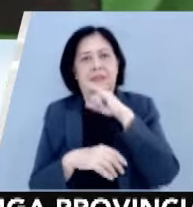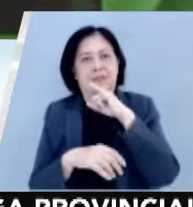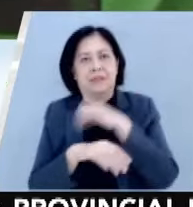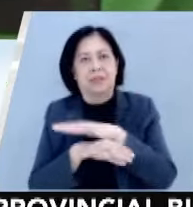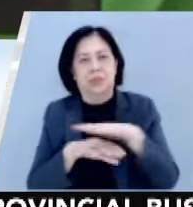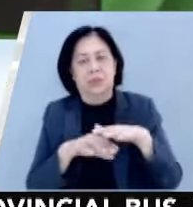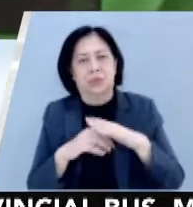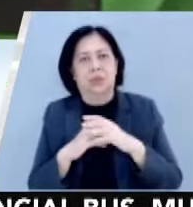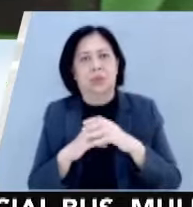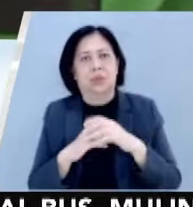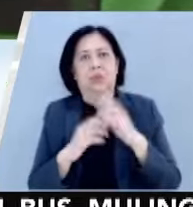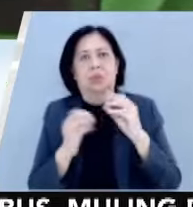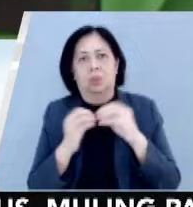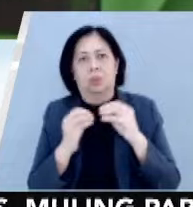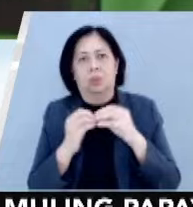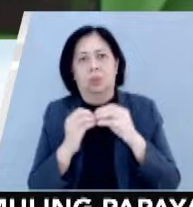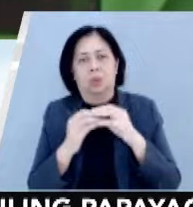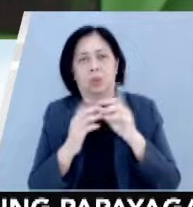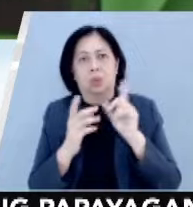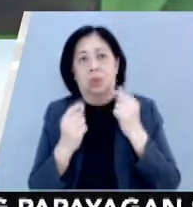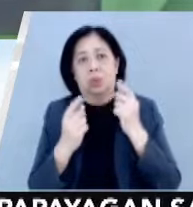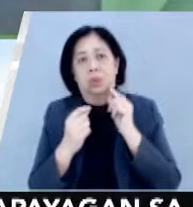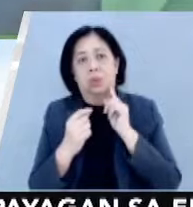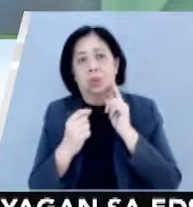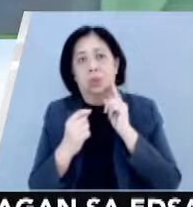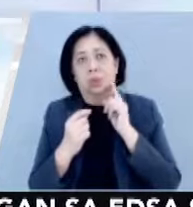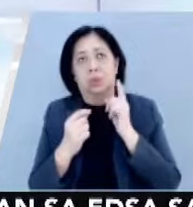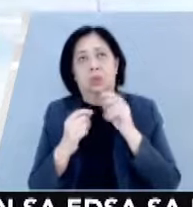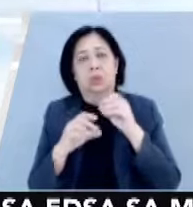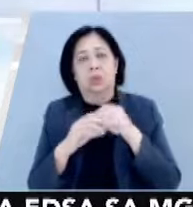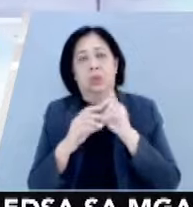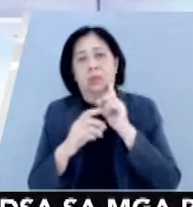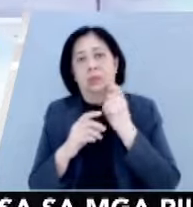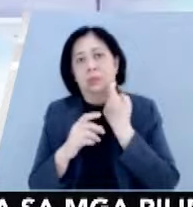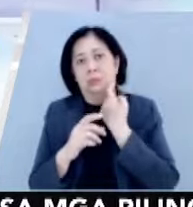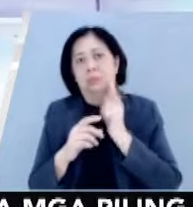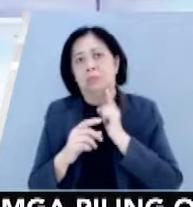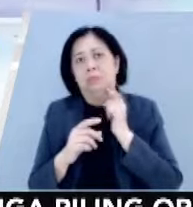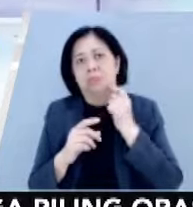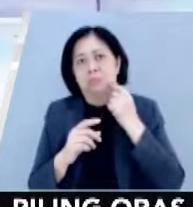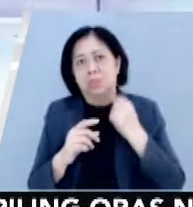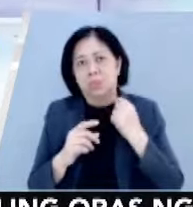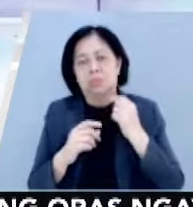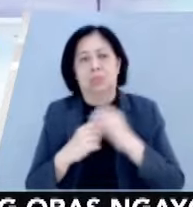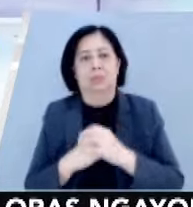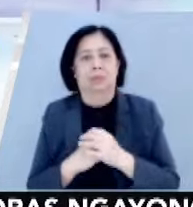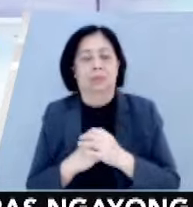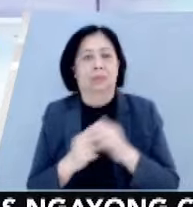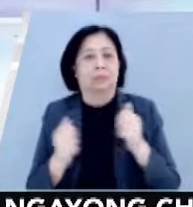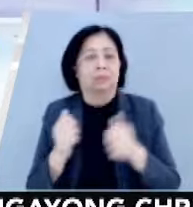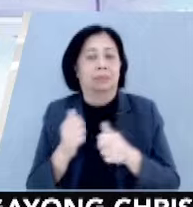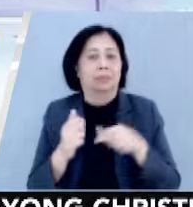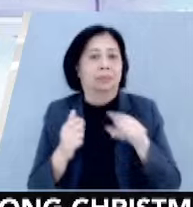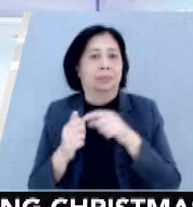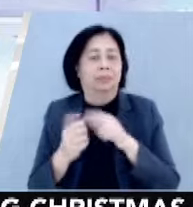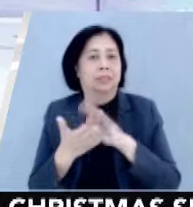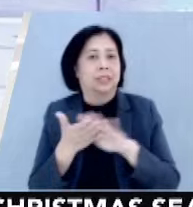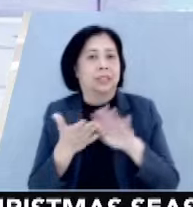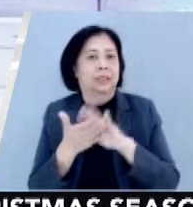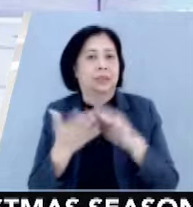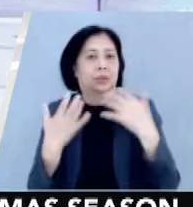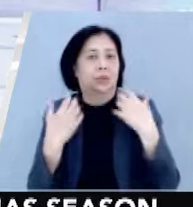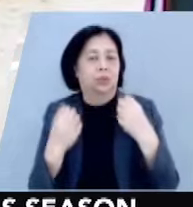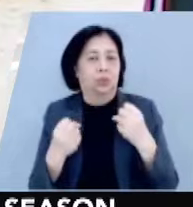magkukos ng paglabas ng infection doon sa pisngi. Sa ilalim ng ating Linis Lusog Kapusong